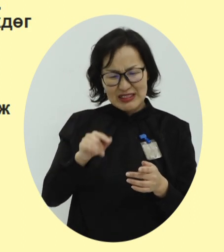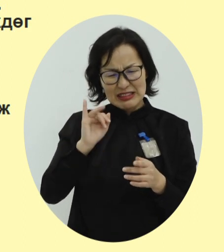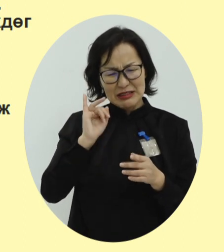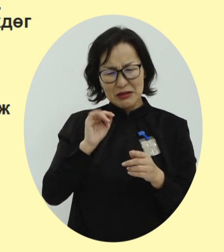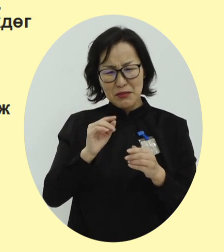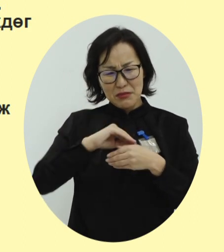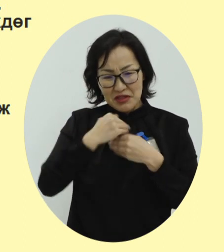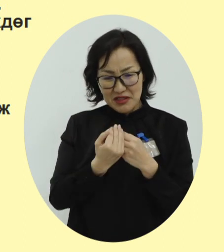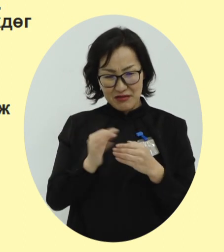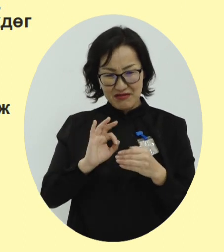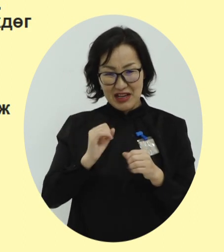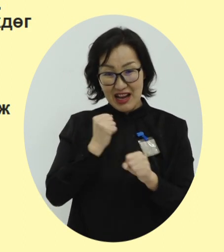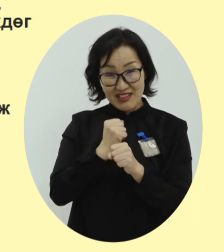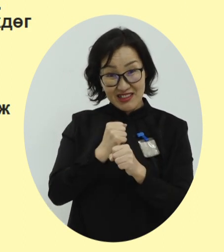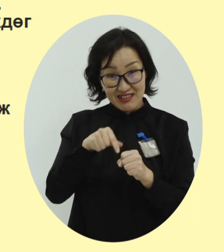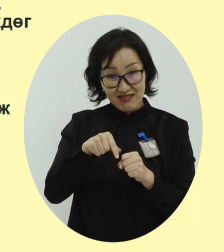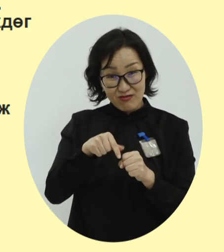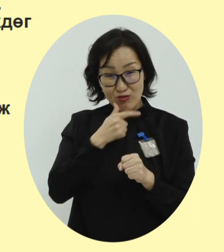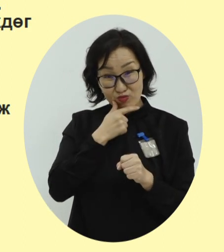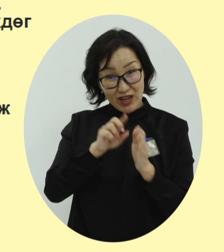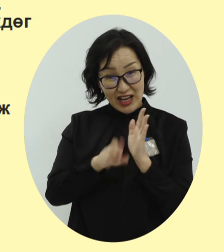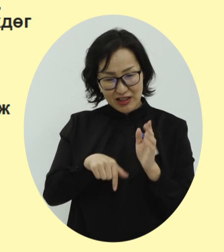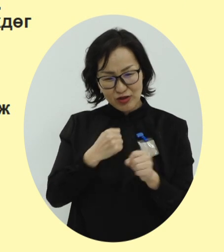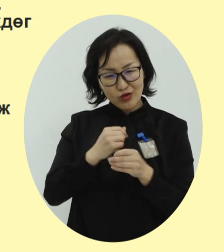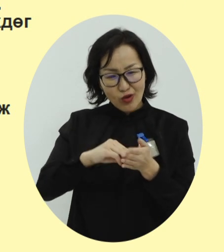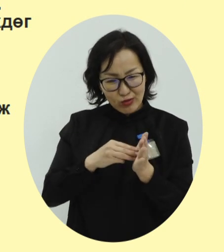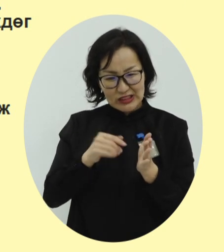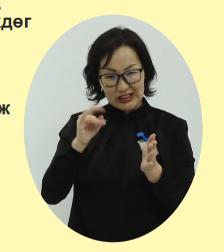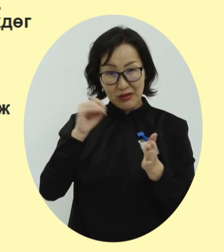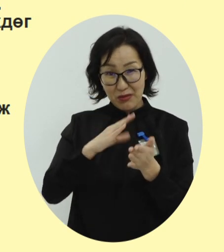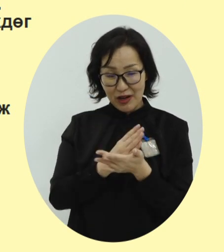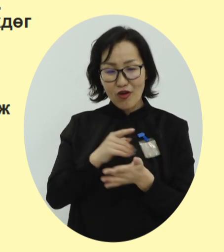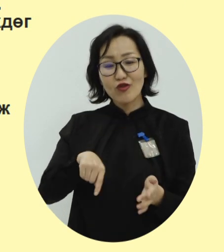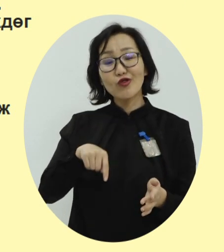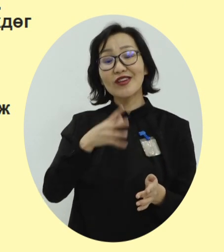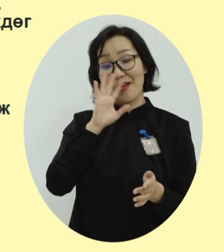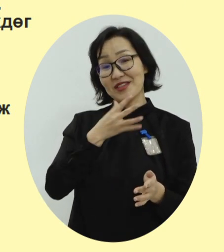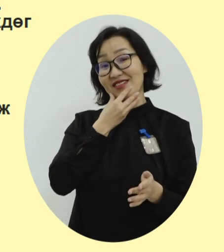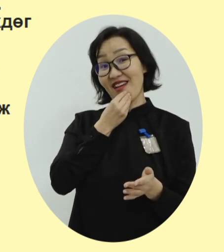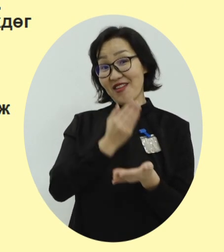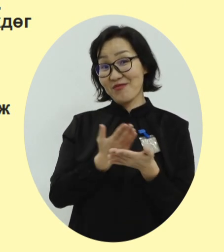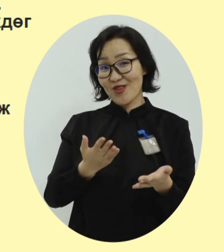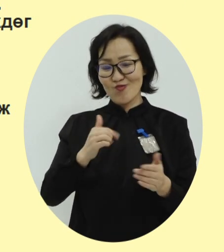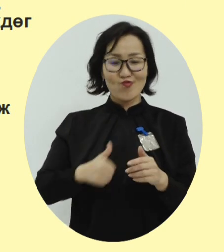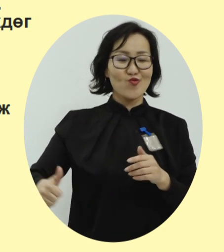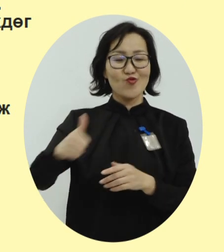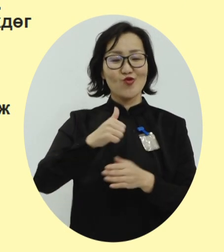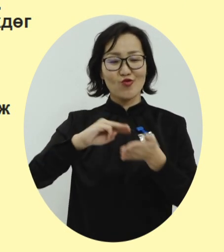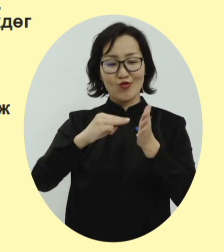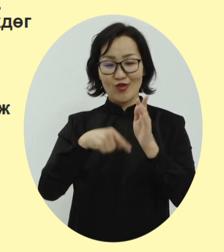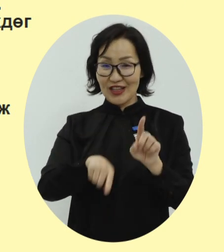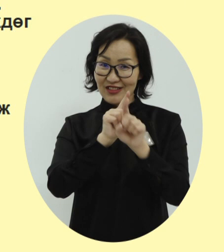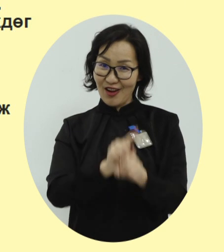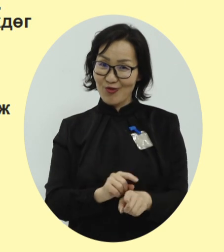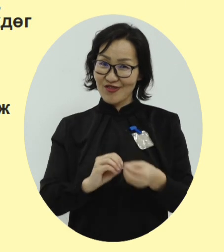биелэх боломжгүй ажил төлөвлөчихдөг бололтой. Гэхдээ өнөөдөр их сайхан байлаа. Бүгдийг төлөвлөгөөний